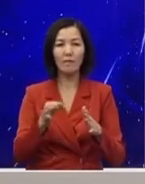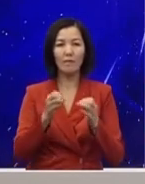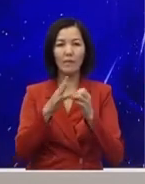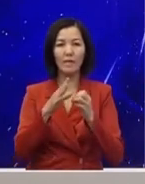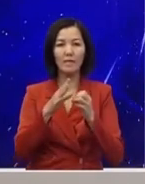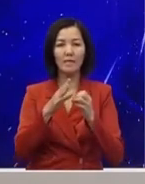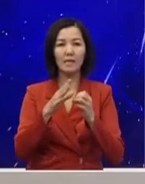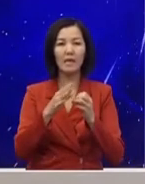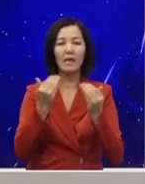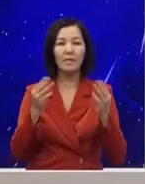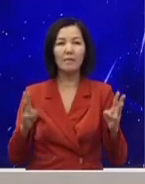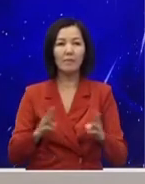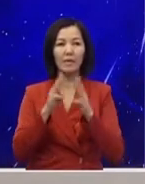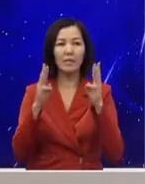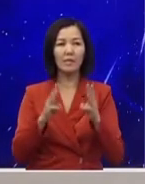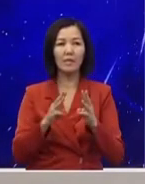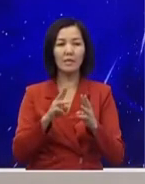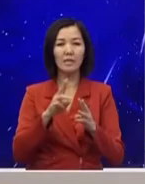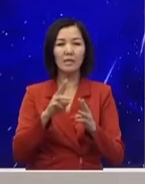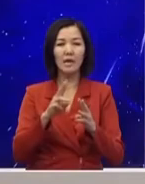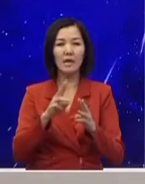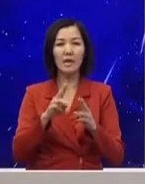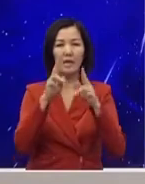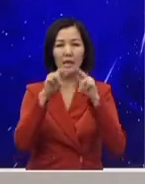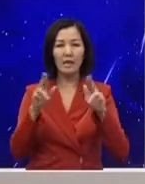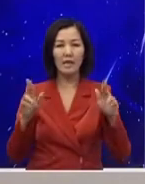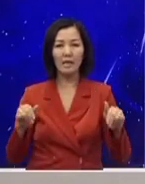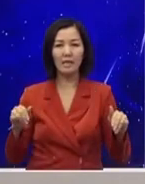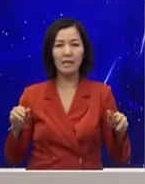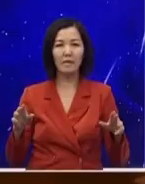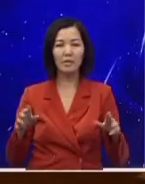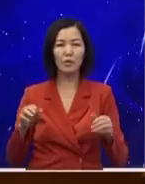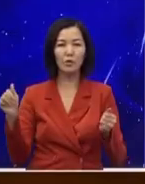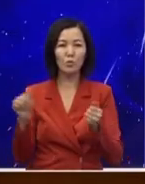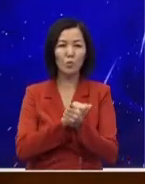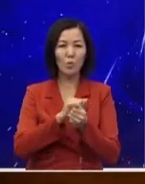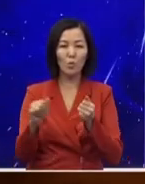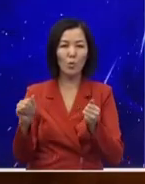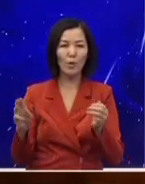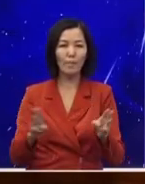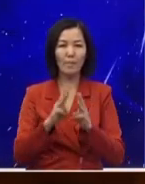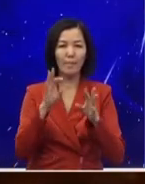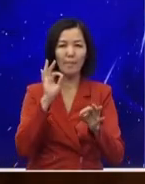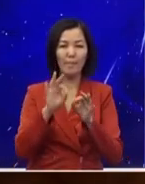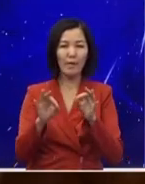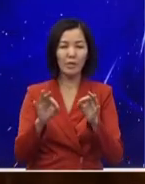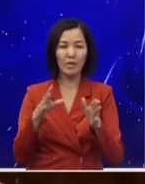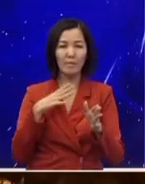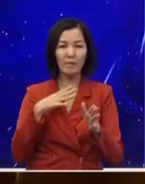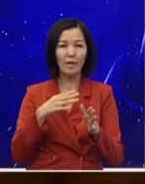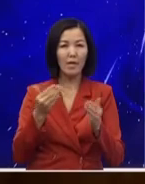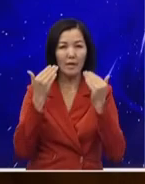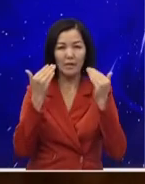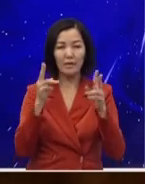палаток. Огонь, прежде чем перекинуться на лагерь, сначала вспыхнул в окружающей сухой растительности. Причина возникновения возгорания пока